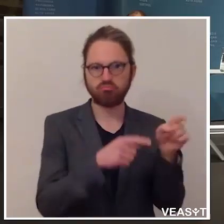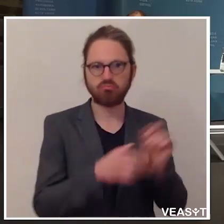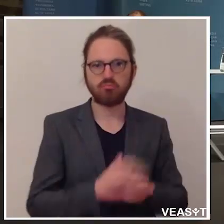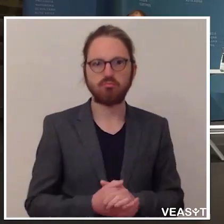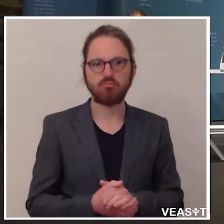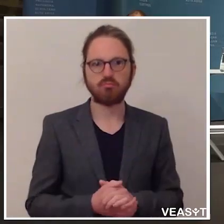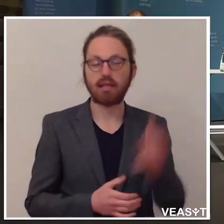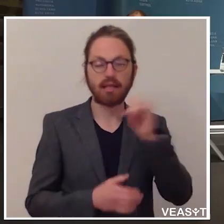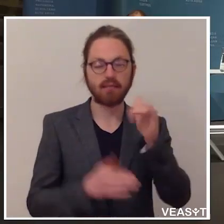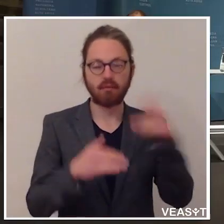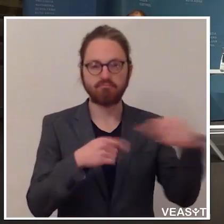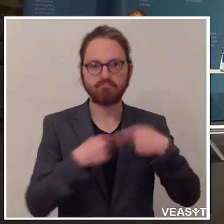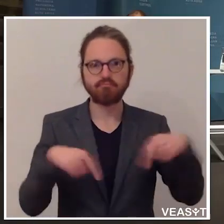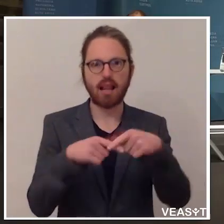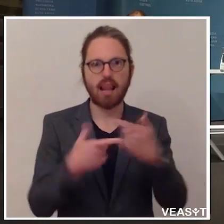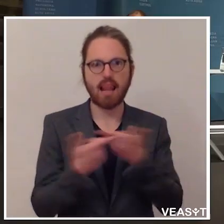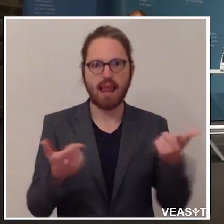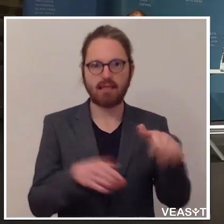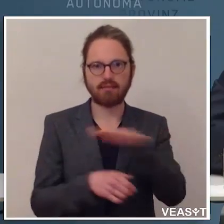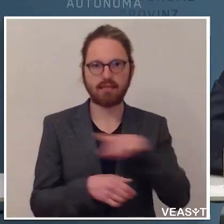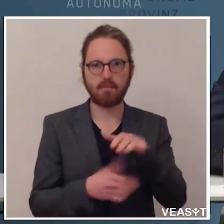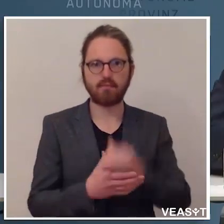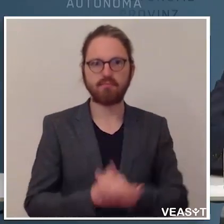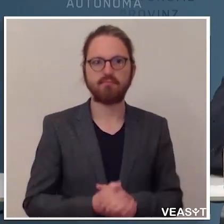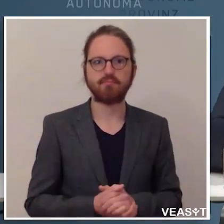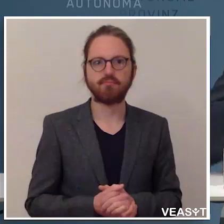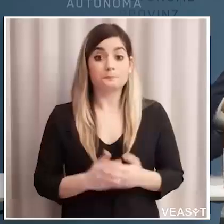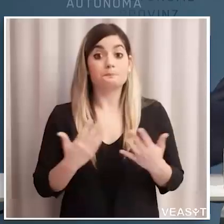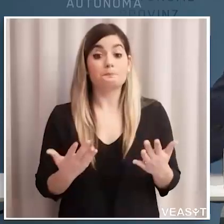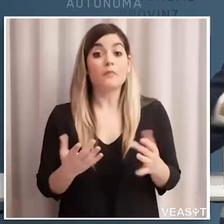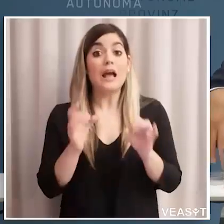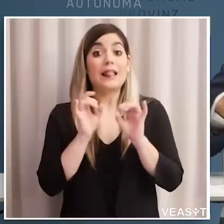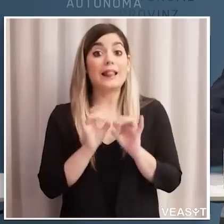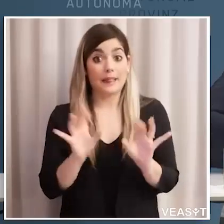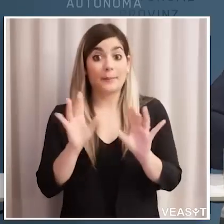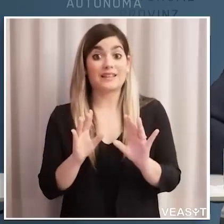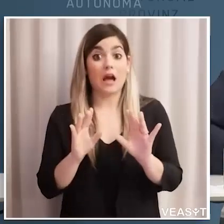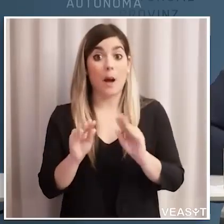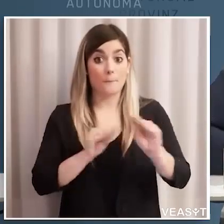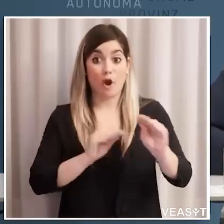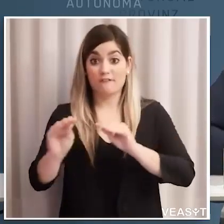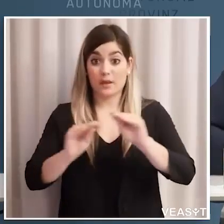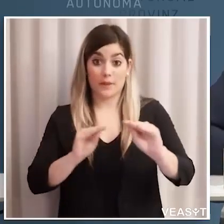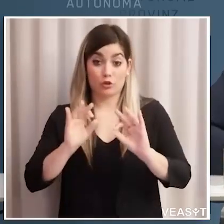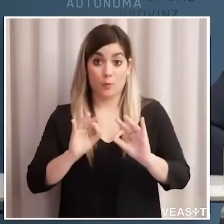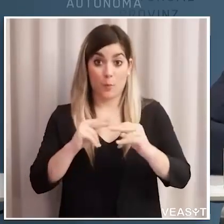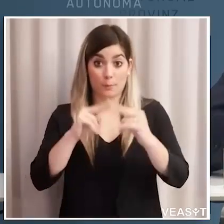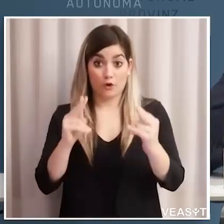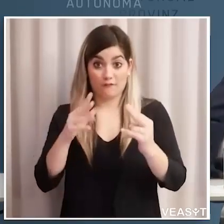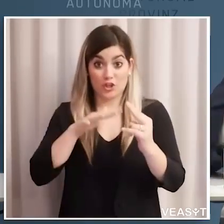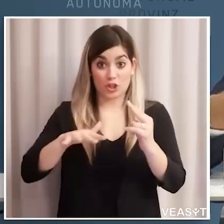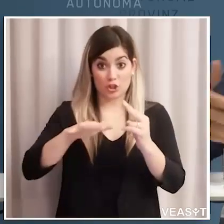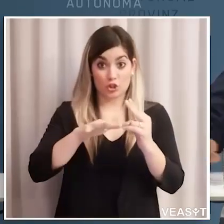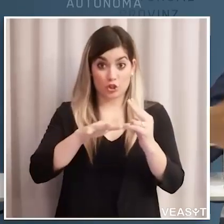Landesgebiets. Ecco, questa libertà ovviamente di movimento all'interno della provincia e collegata anche alla provincia di Trento per adesso,